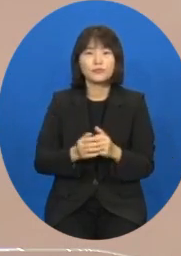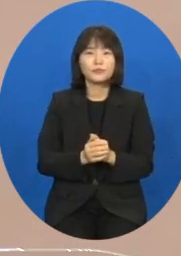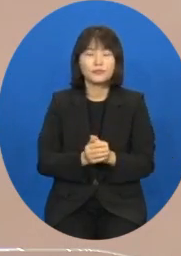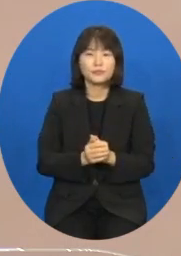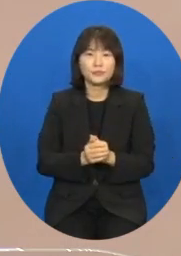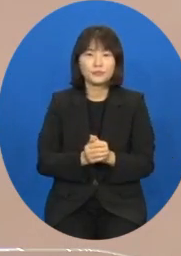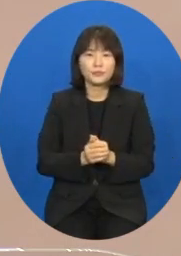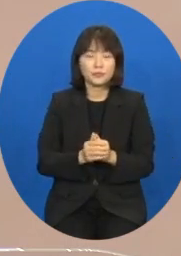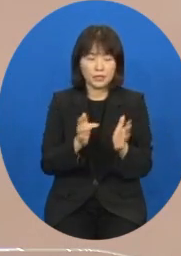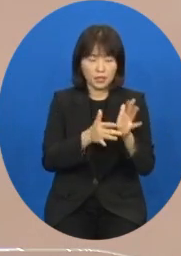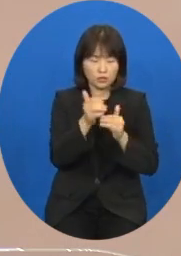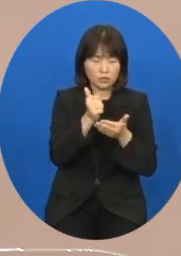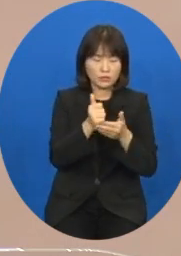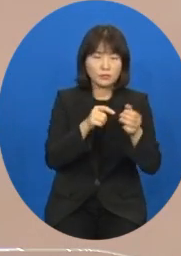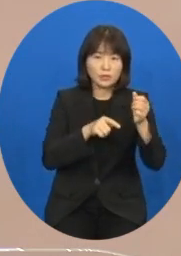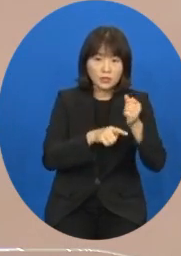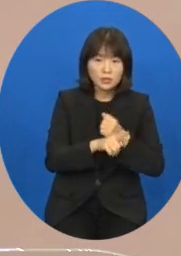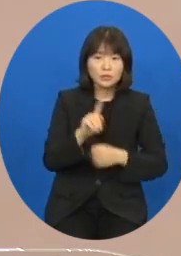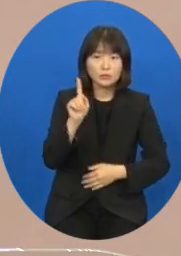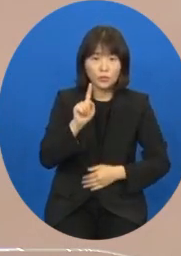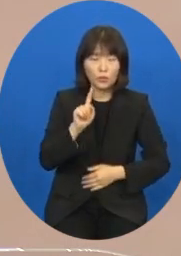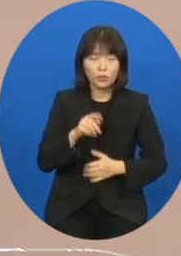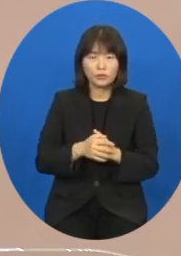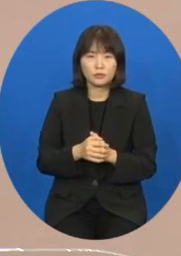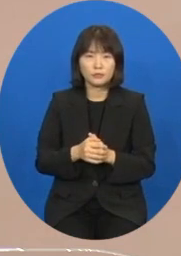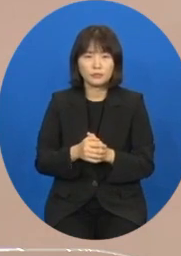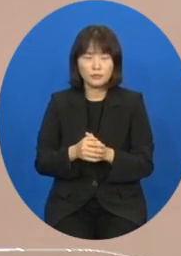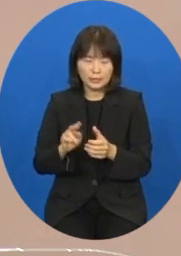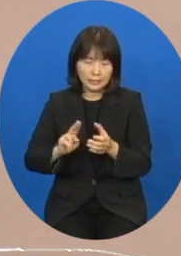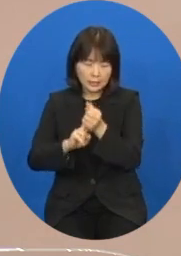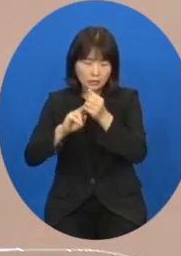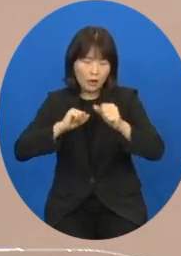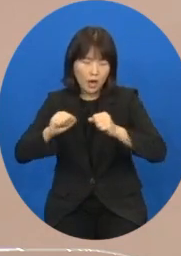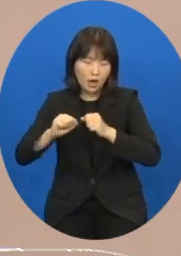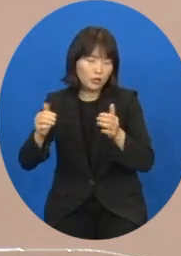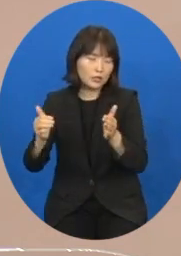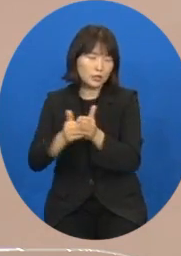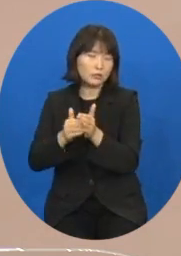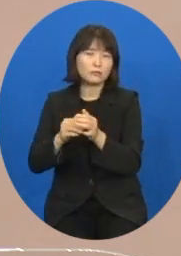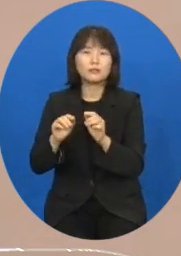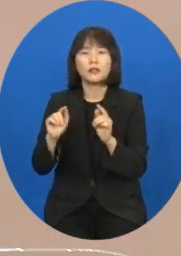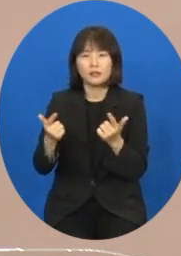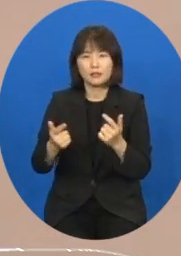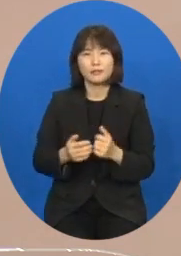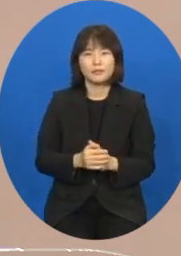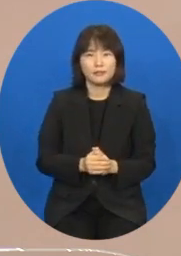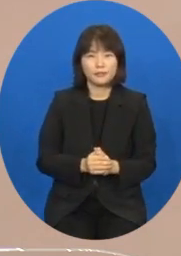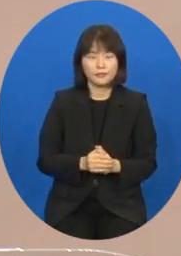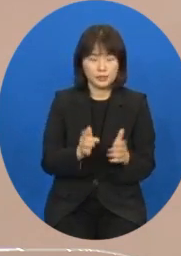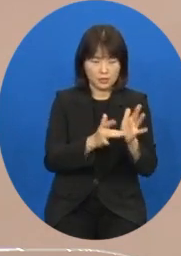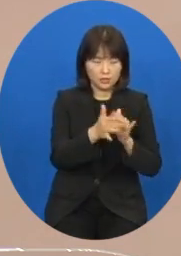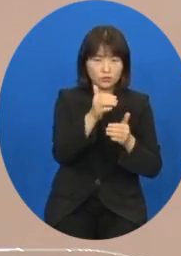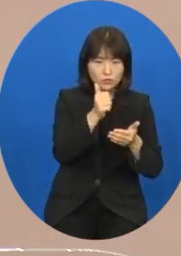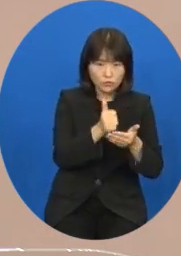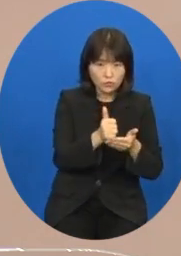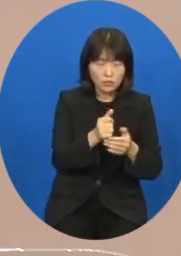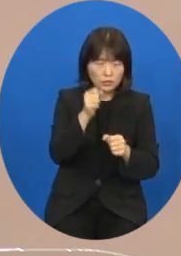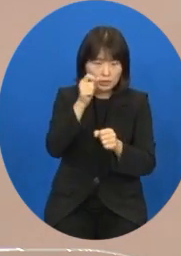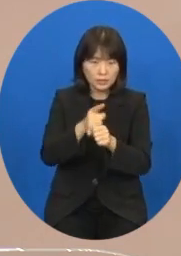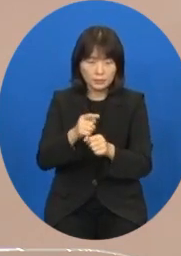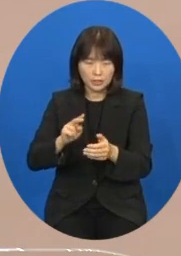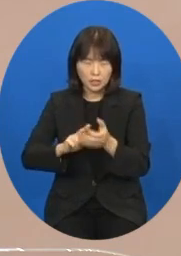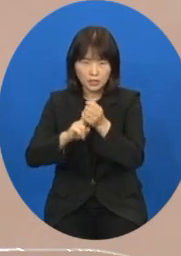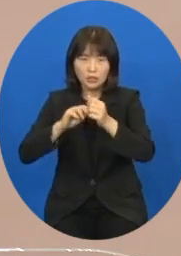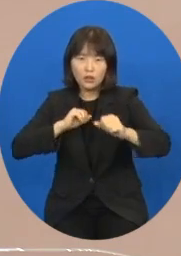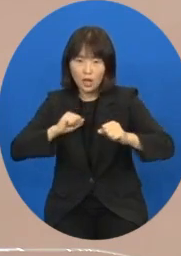예수님의 뜻은 사실은 단순히 기적을 행하는 것이 아니었습니다. 그래서 예수님께서 이미 기적을